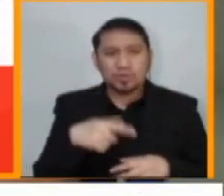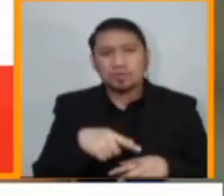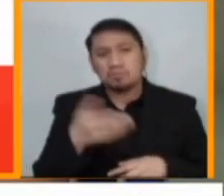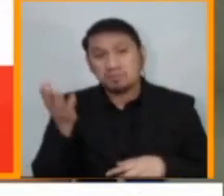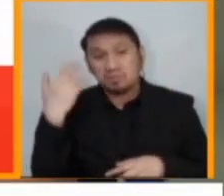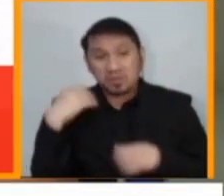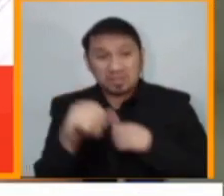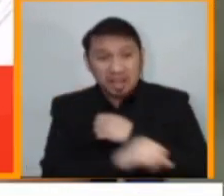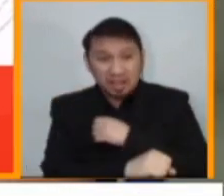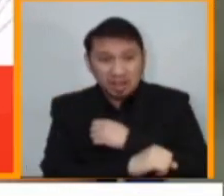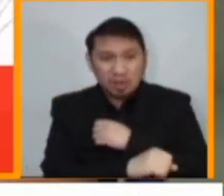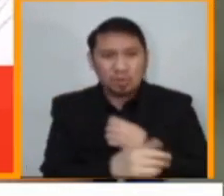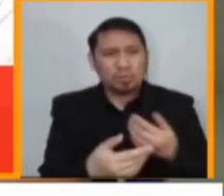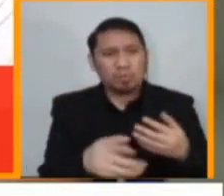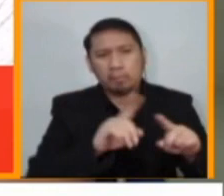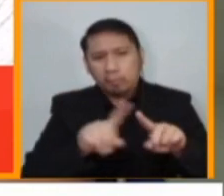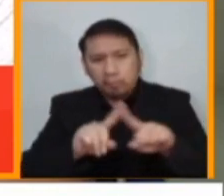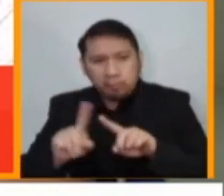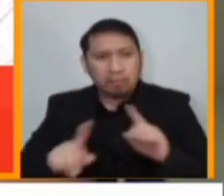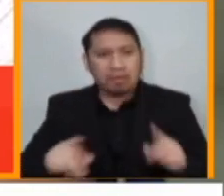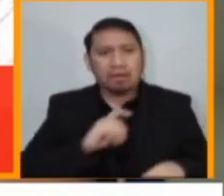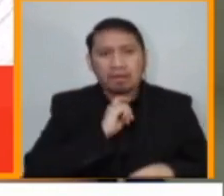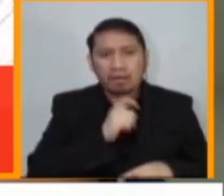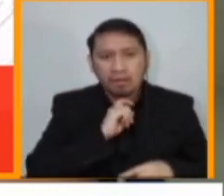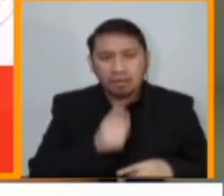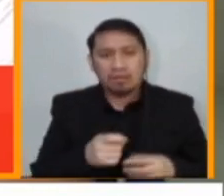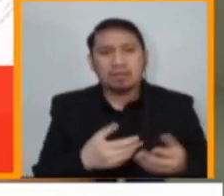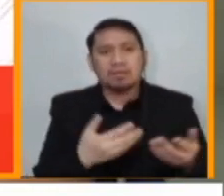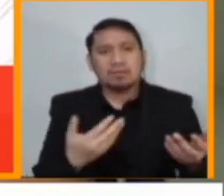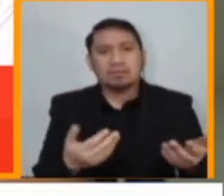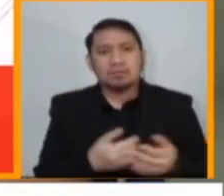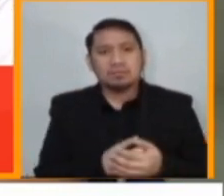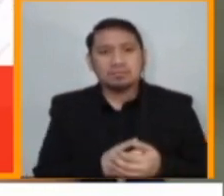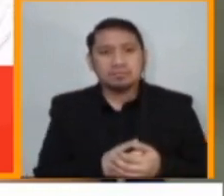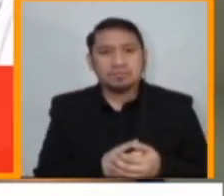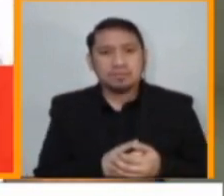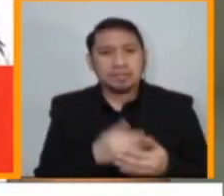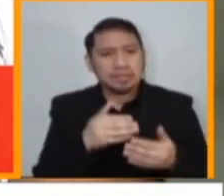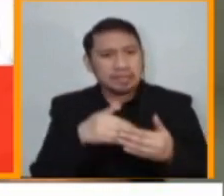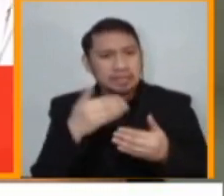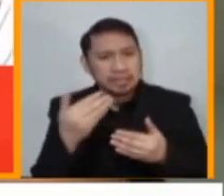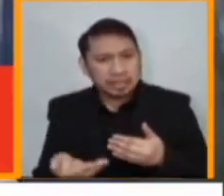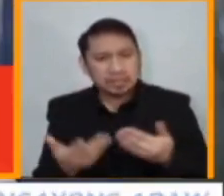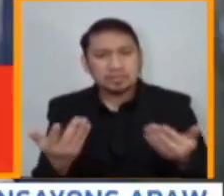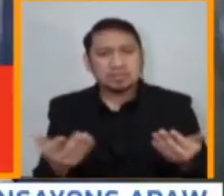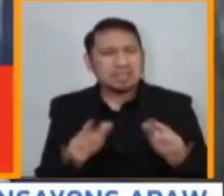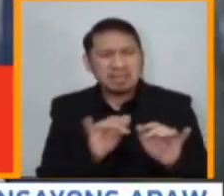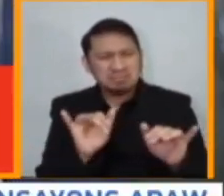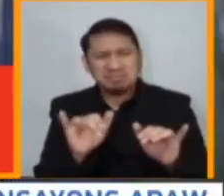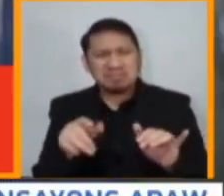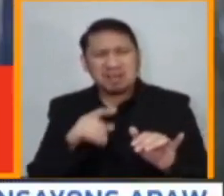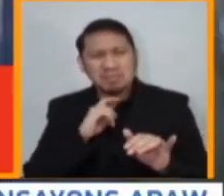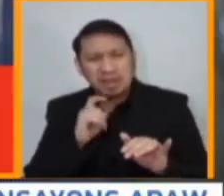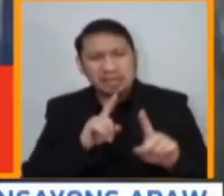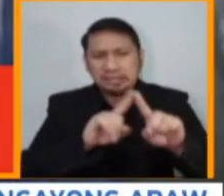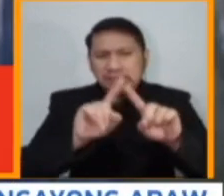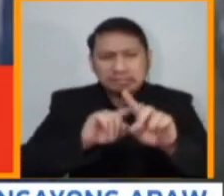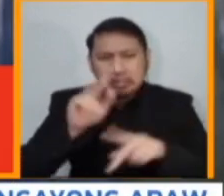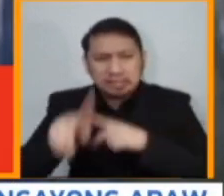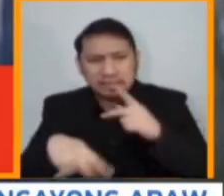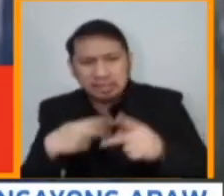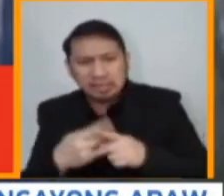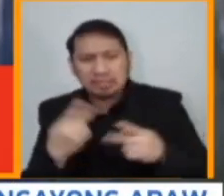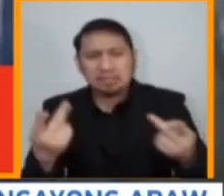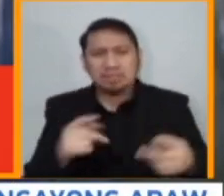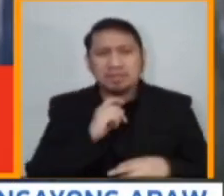tapos maso, tapos sumunod yung mga bakal ulit. Tapos yung panguli niya,